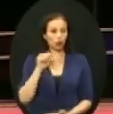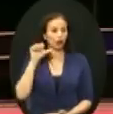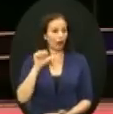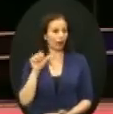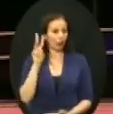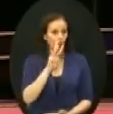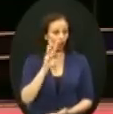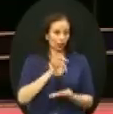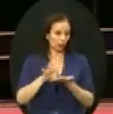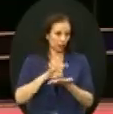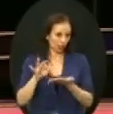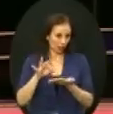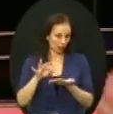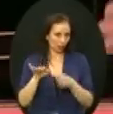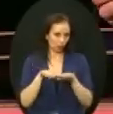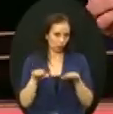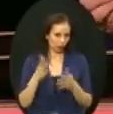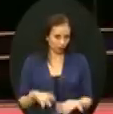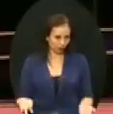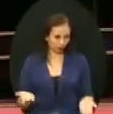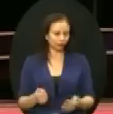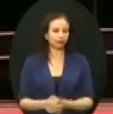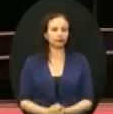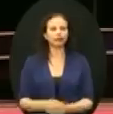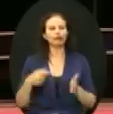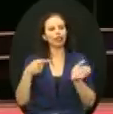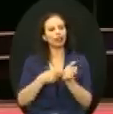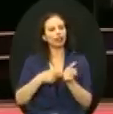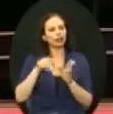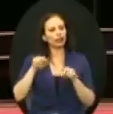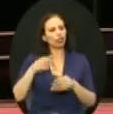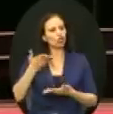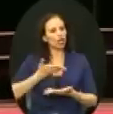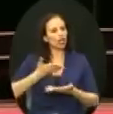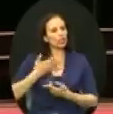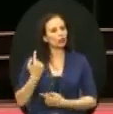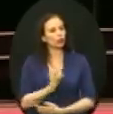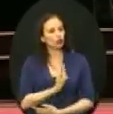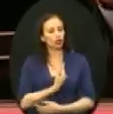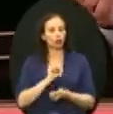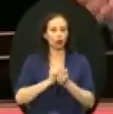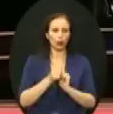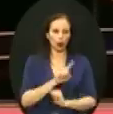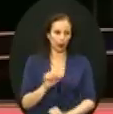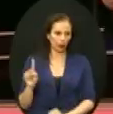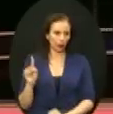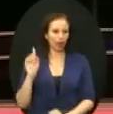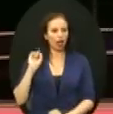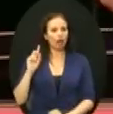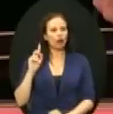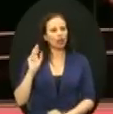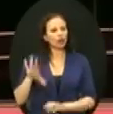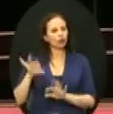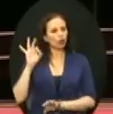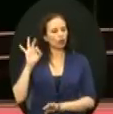שקט למשרד בכלל, משרד ממשלתי. לכן בואו, יש פה יחסים, יכול להיות אישיים, יכול להיות לא, אבל זה לא העניין. הדברים האלה אפשר